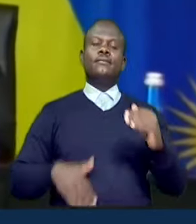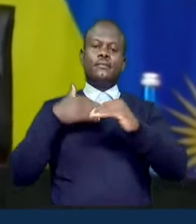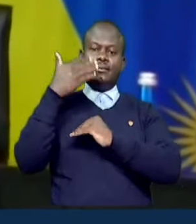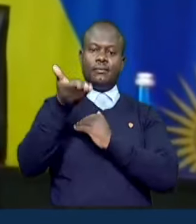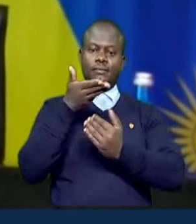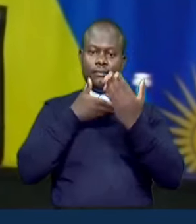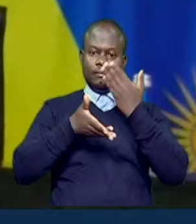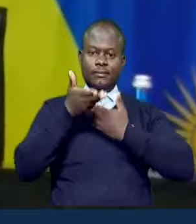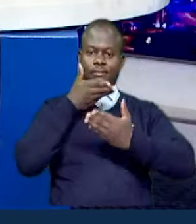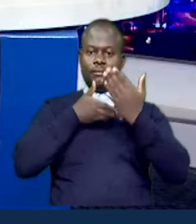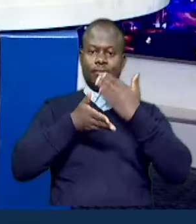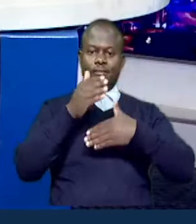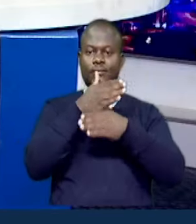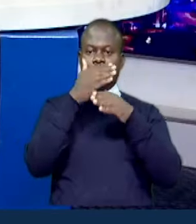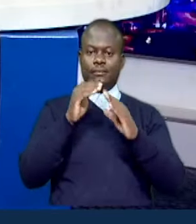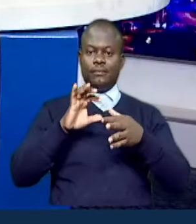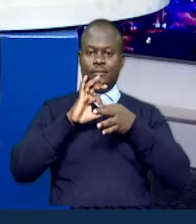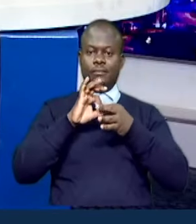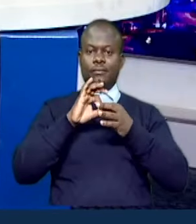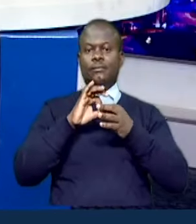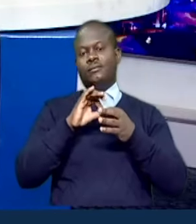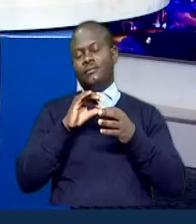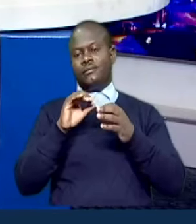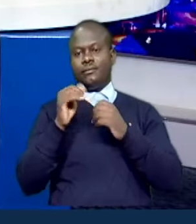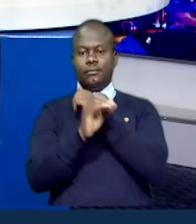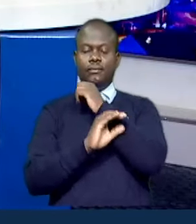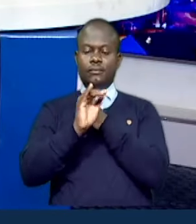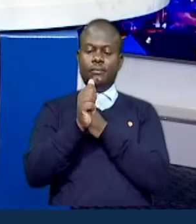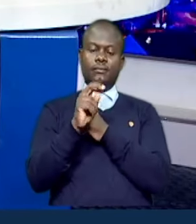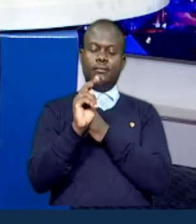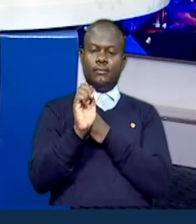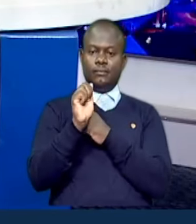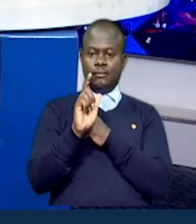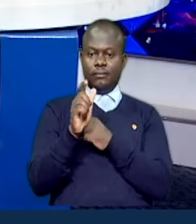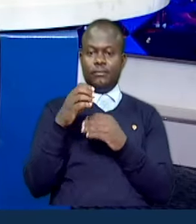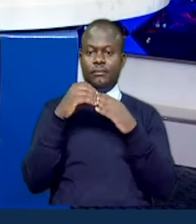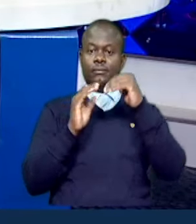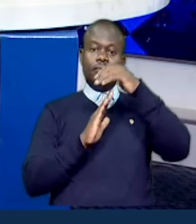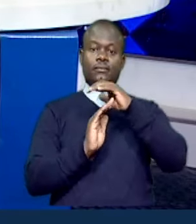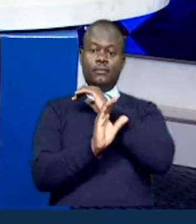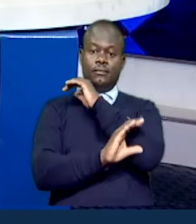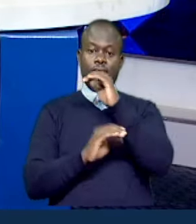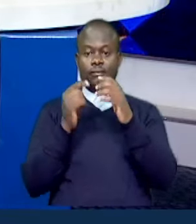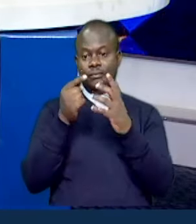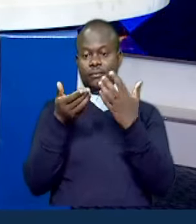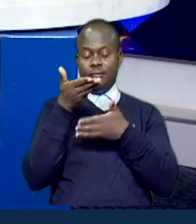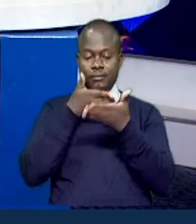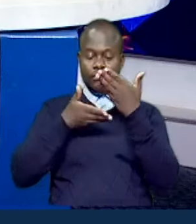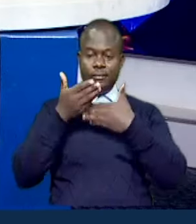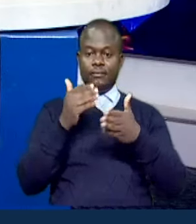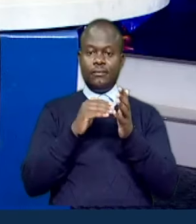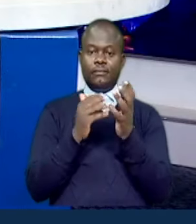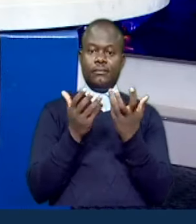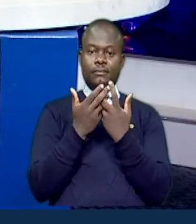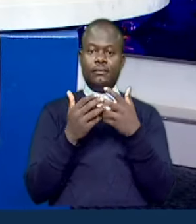biganiro Minisitiri w'Ububanyi n'Amahanga January Makamba yagiranye n'abayobozi bakuru b'igihugu, hari ibyagarutsweho nk'ibijyanye no